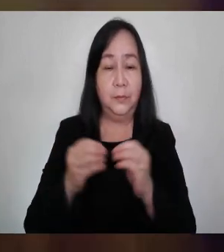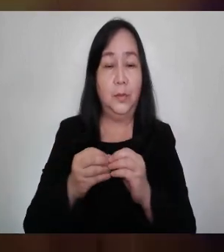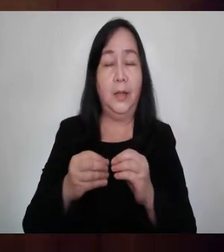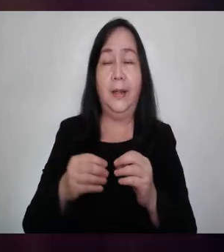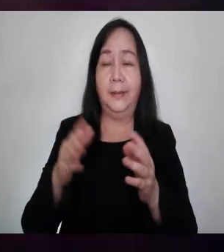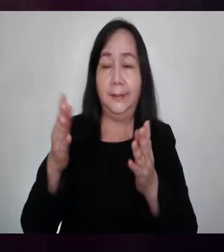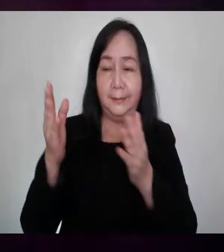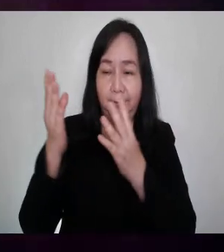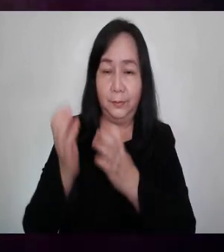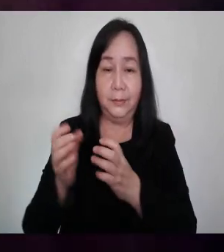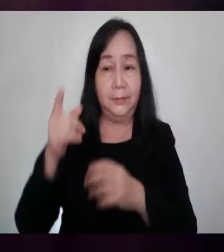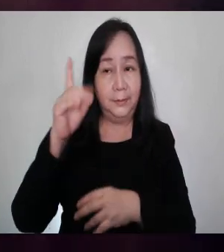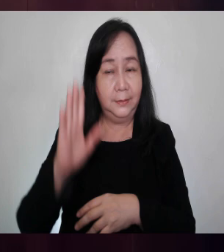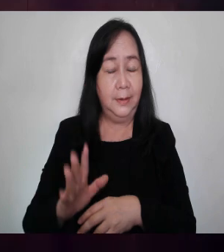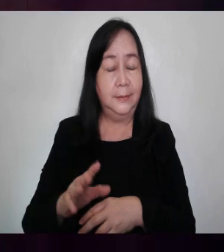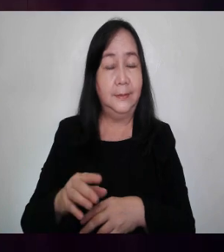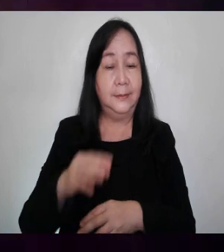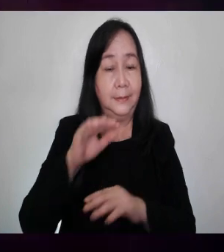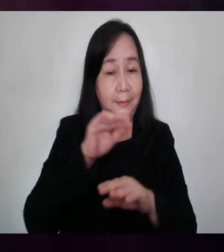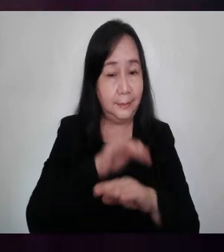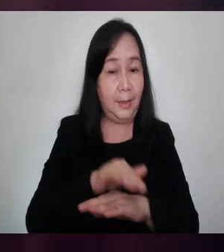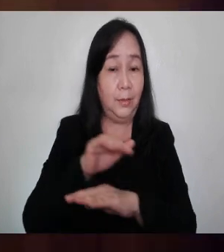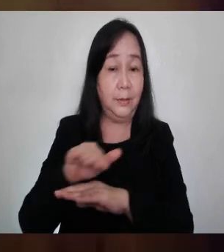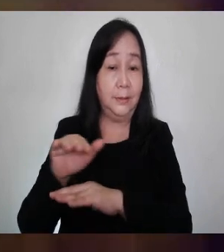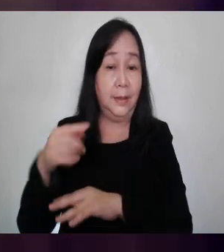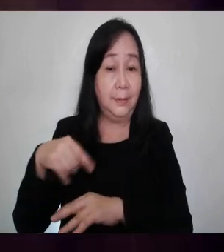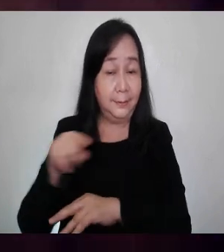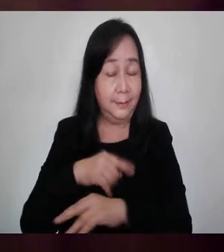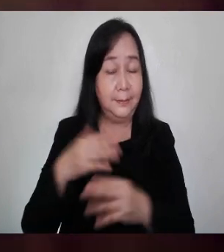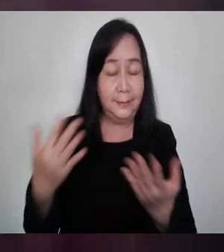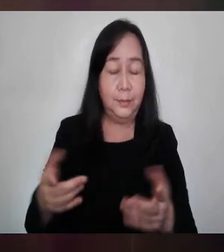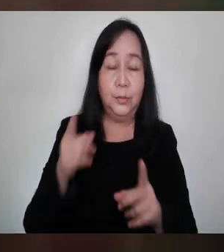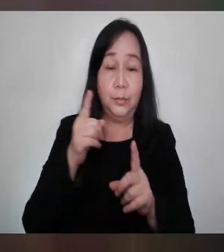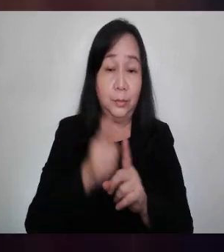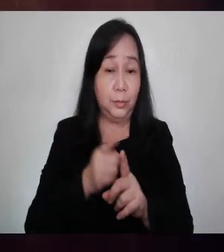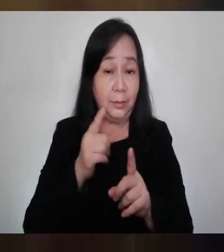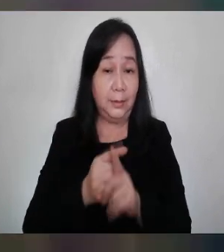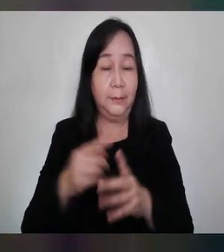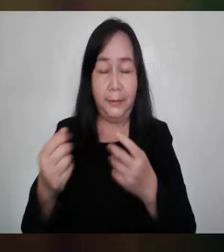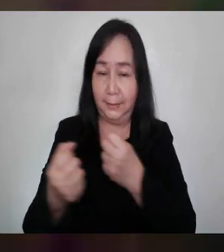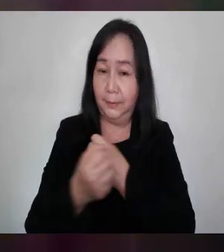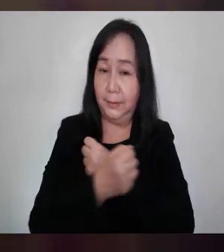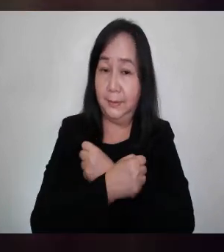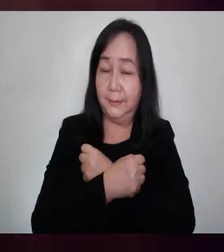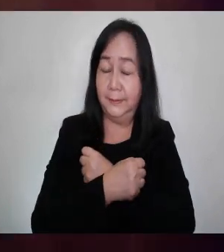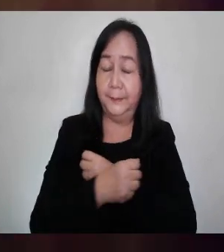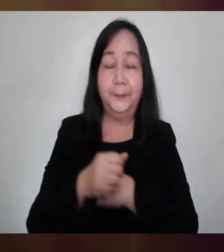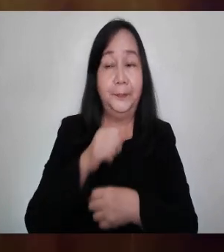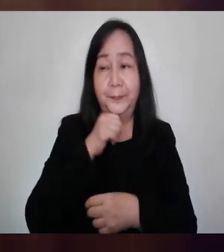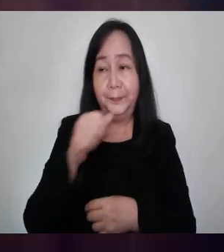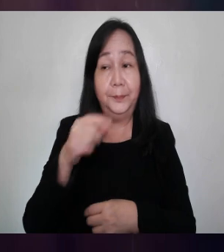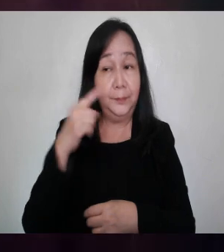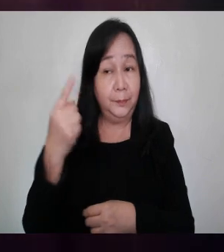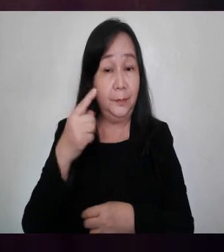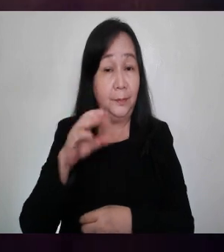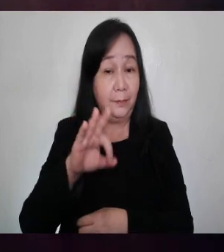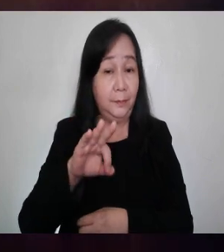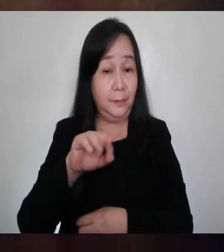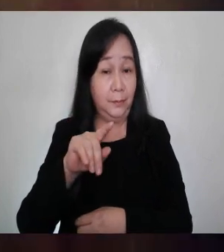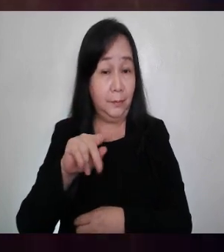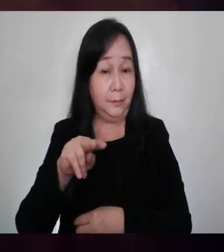nais ng Diyos. Tinatawag niya tayong lahat sa isang tunay na pag-ibig. Hindi lang